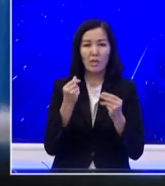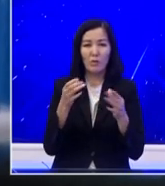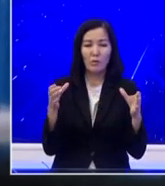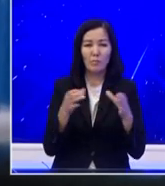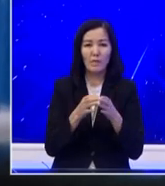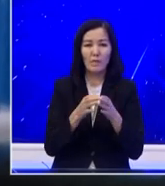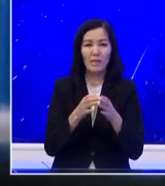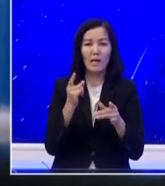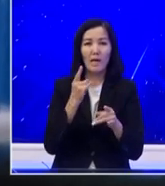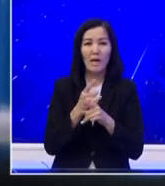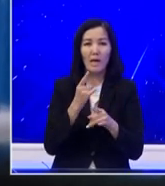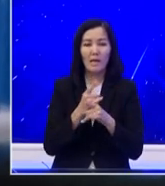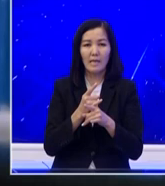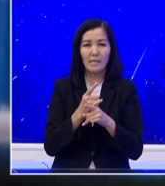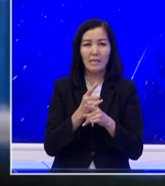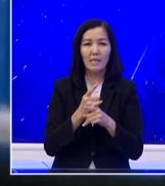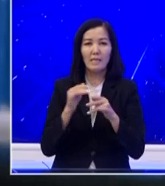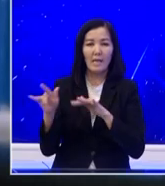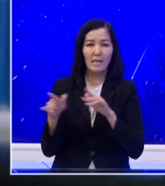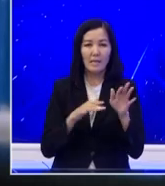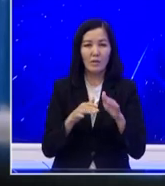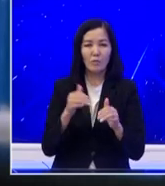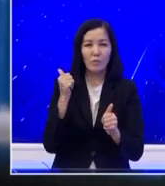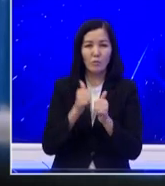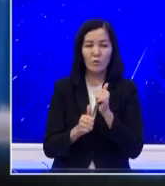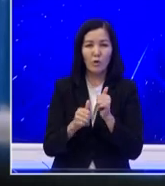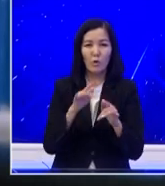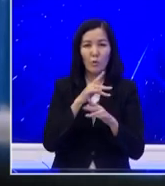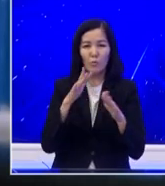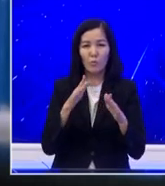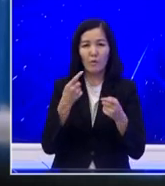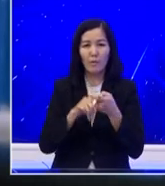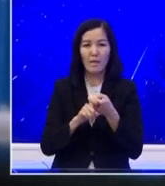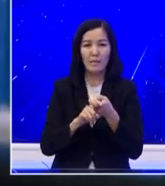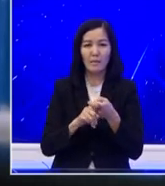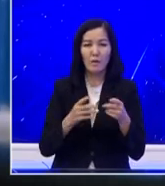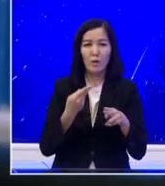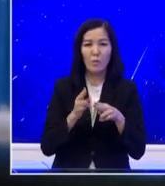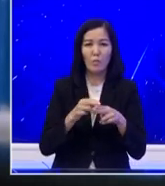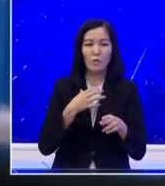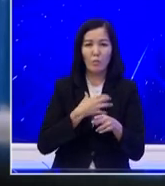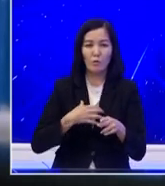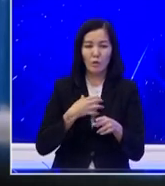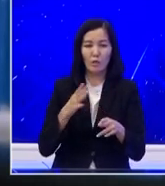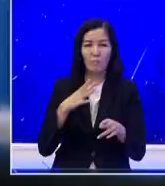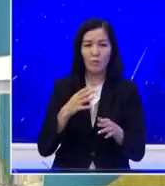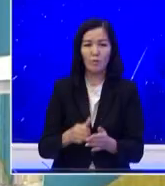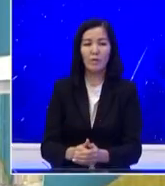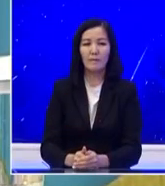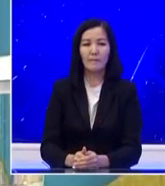қаржылық ұйымдардың алаяқтық іс әрекеттері үдей түсуіне байланысты өте өзекті болып отыр.